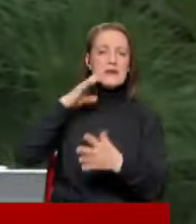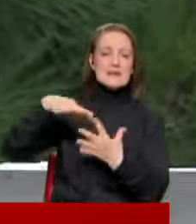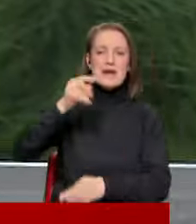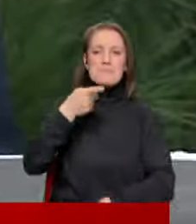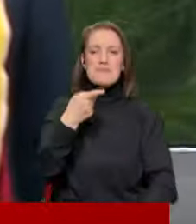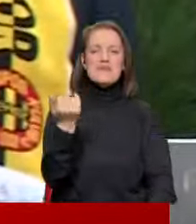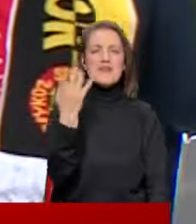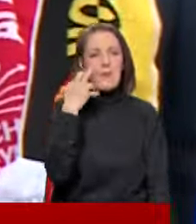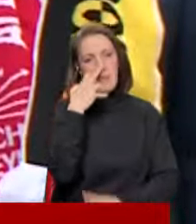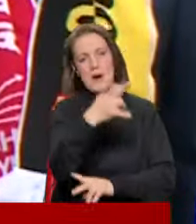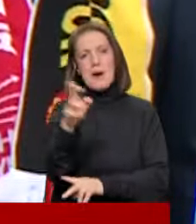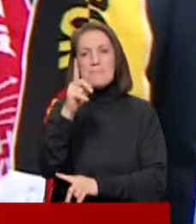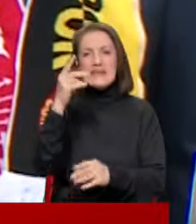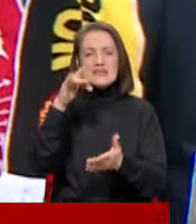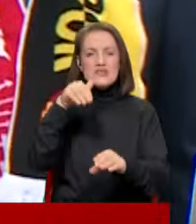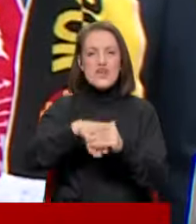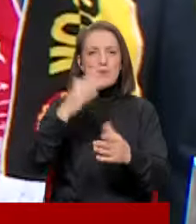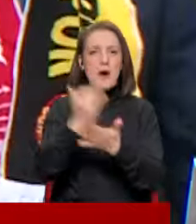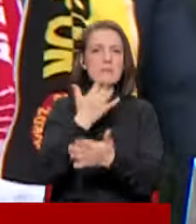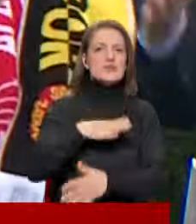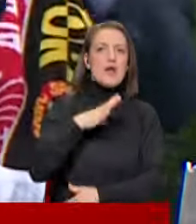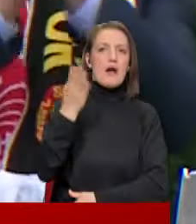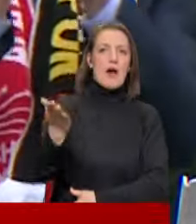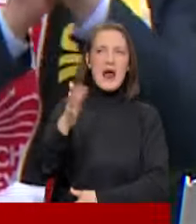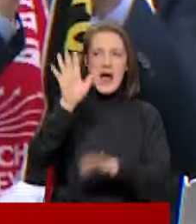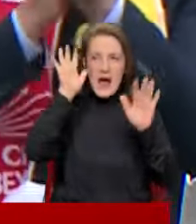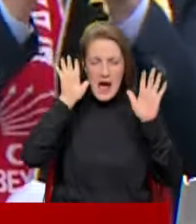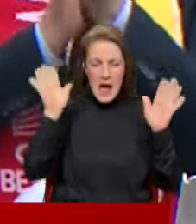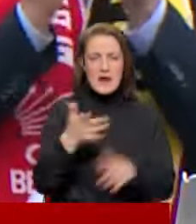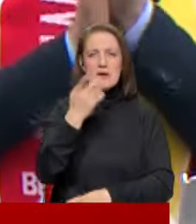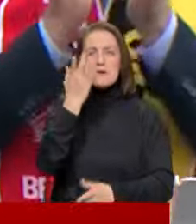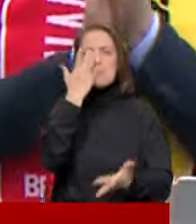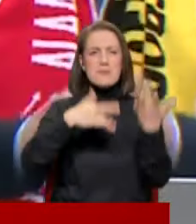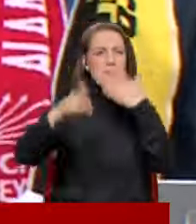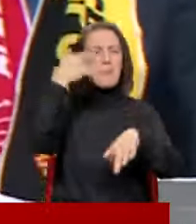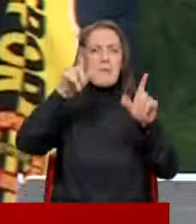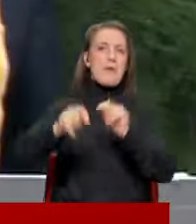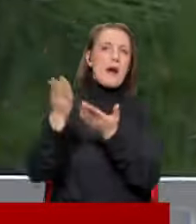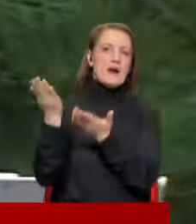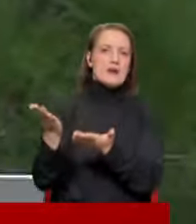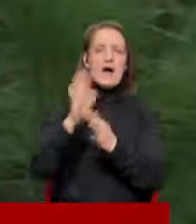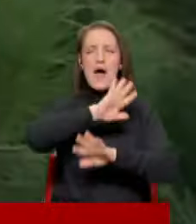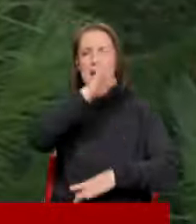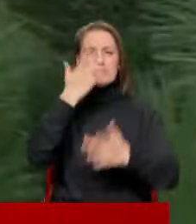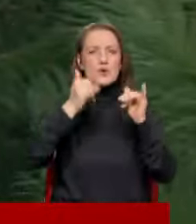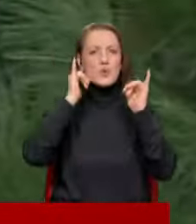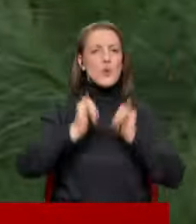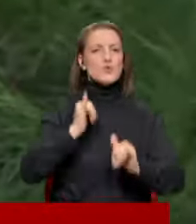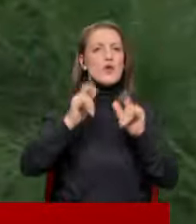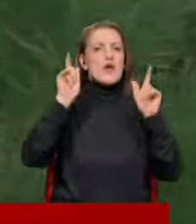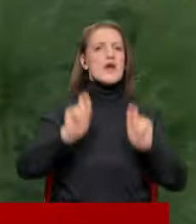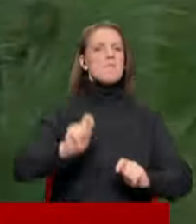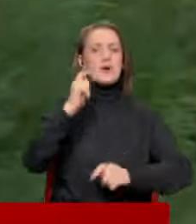B kere aldatıp bir kez seçim kazanmak isterler her türlü kılığa girerler her türlü kötülüğü